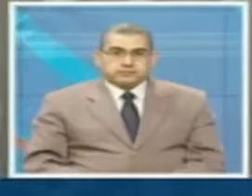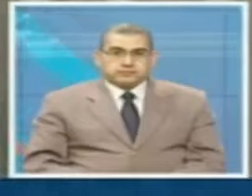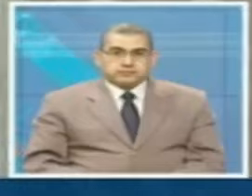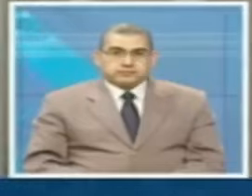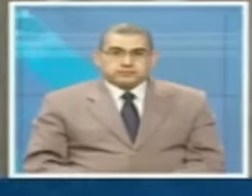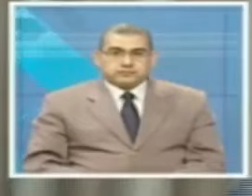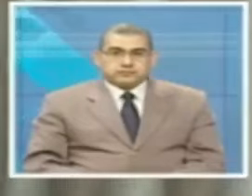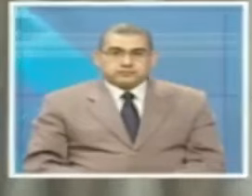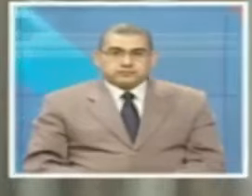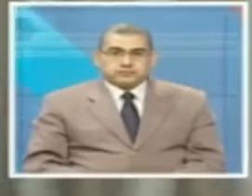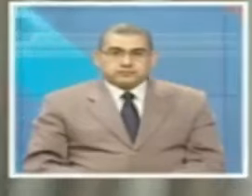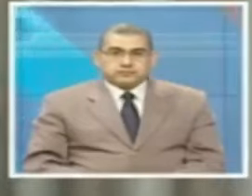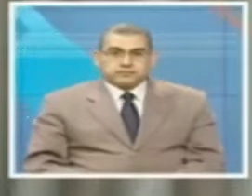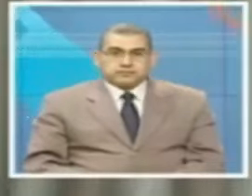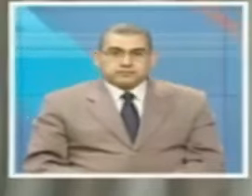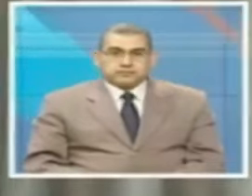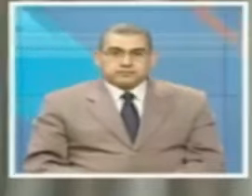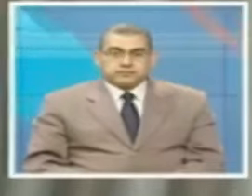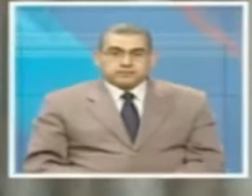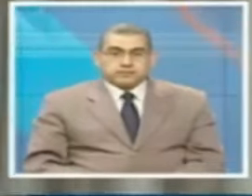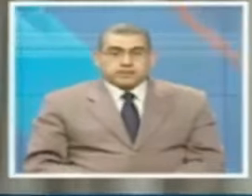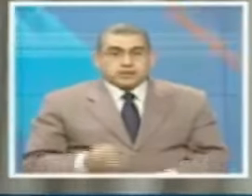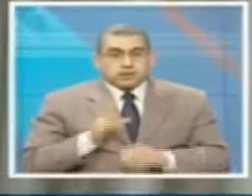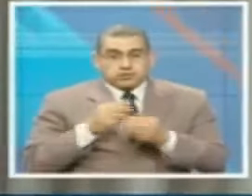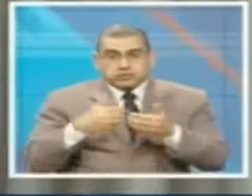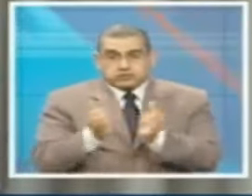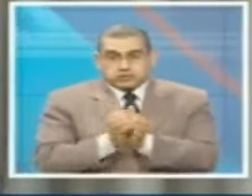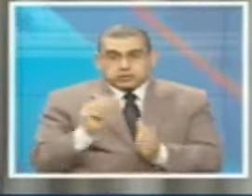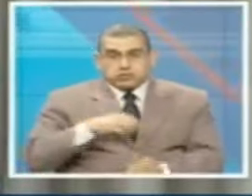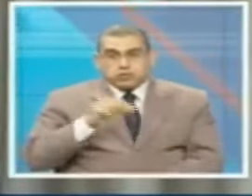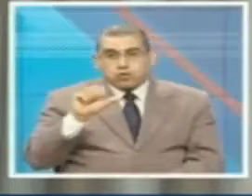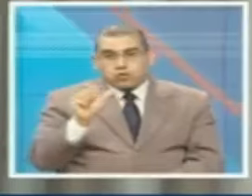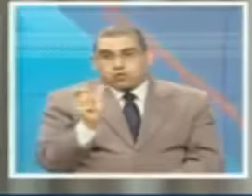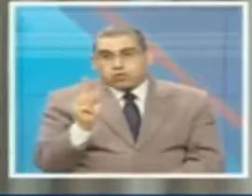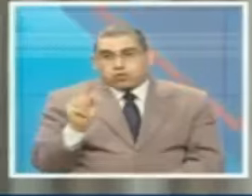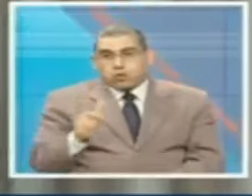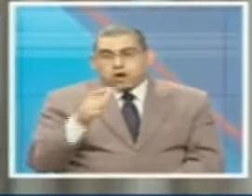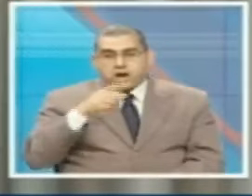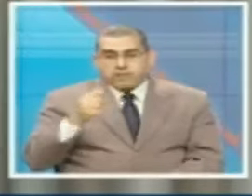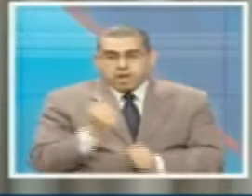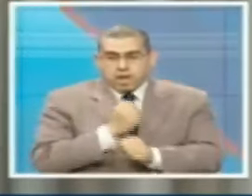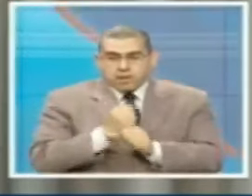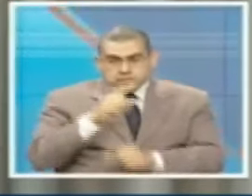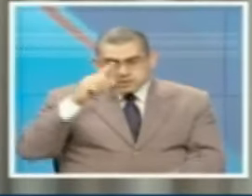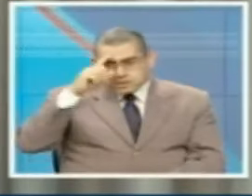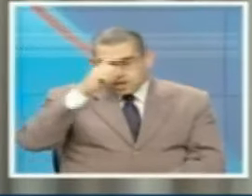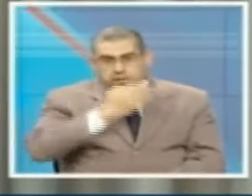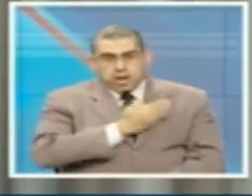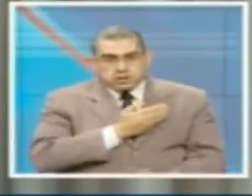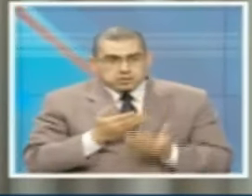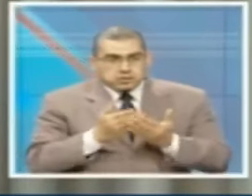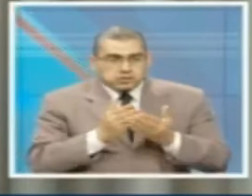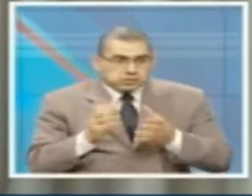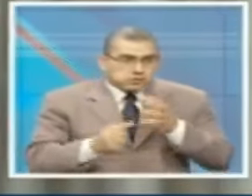extremely difficult circumstances in Gaza. وكالة الأونروا تعمل في ظروف شديدة الصعوبة والتعقيد في قطاع غزة،